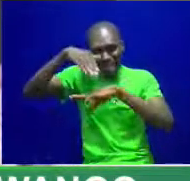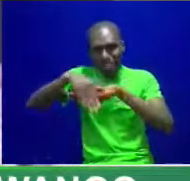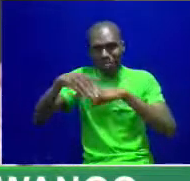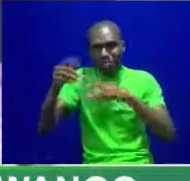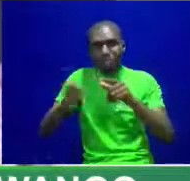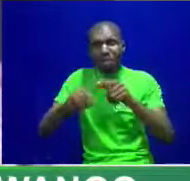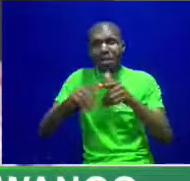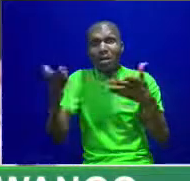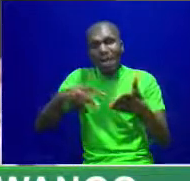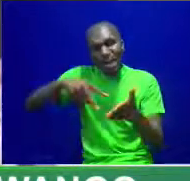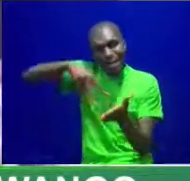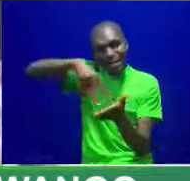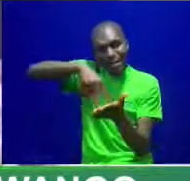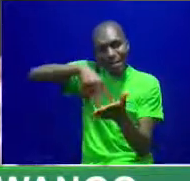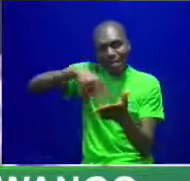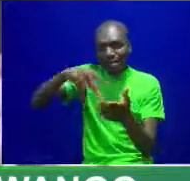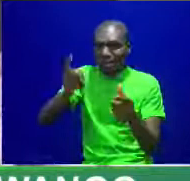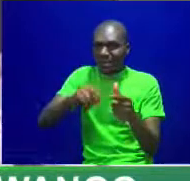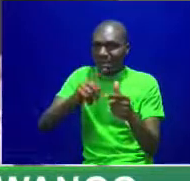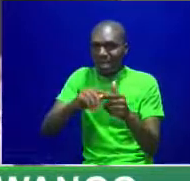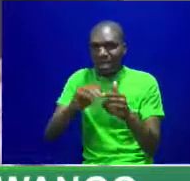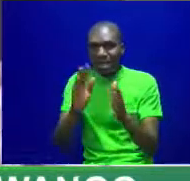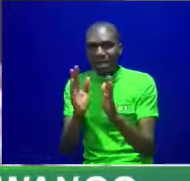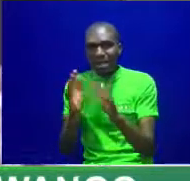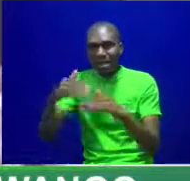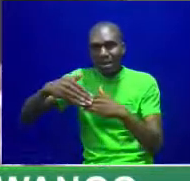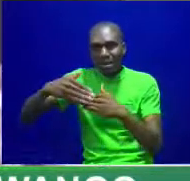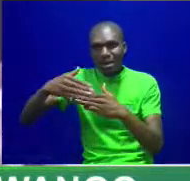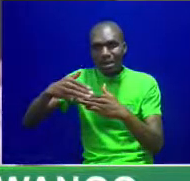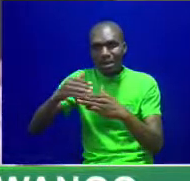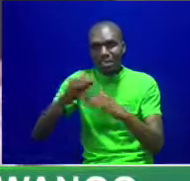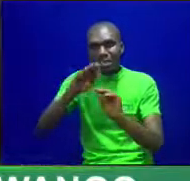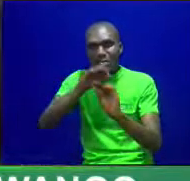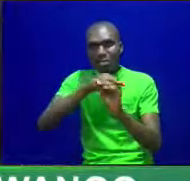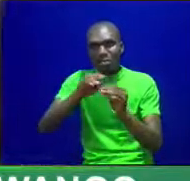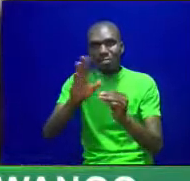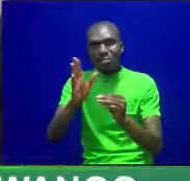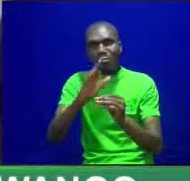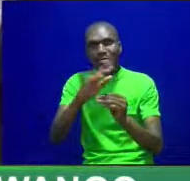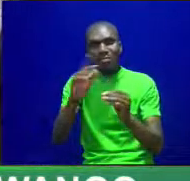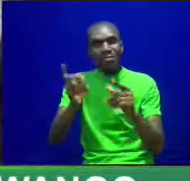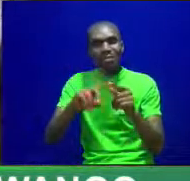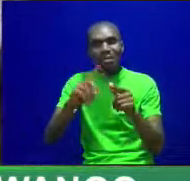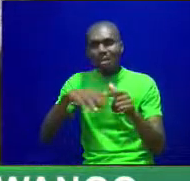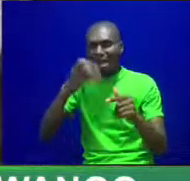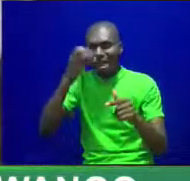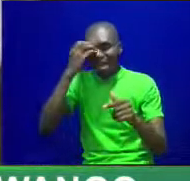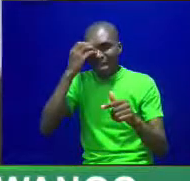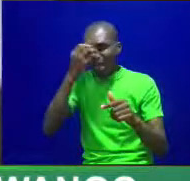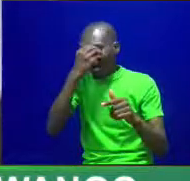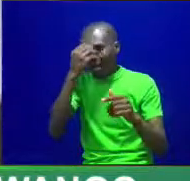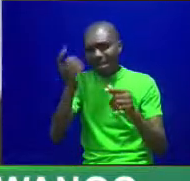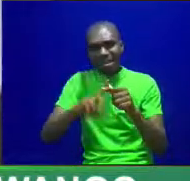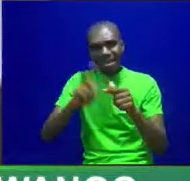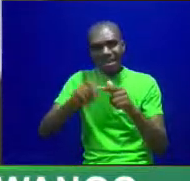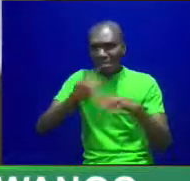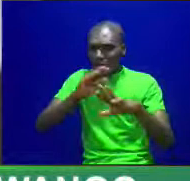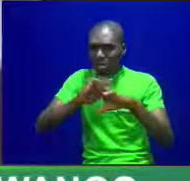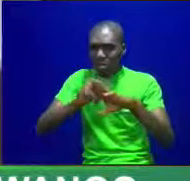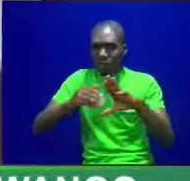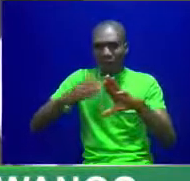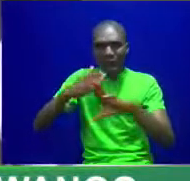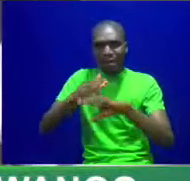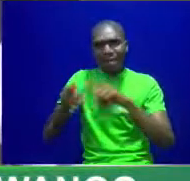Mahali alikuwa anasimama karibu kwa mahindi na macho yake ilikuwa imetolewa. Ni garangiretwe ekero linganelio